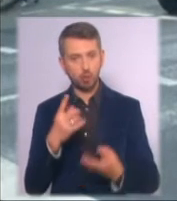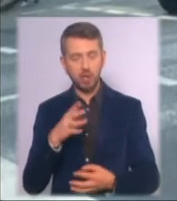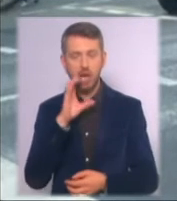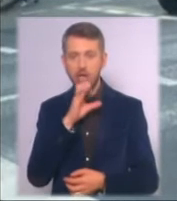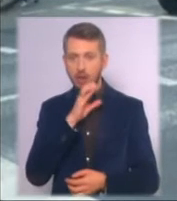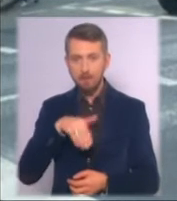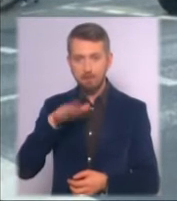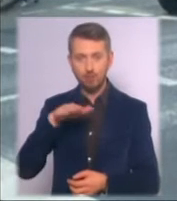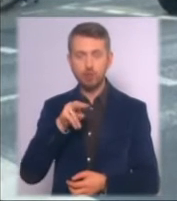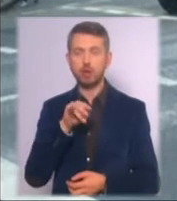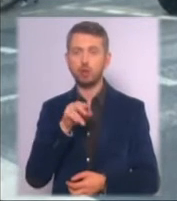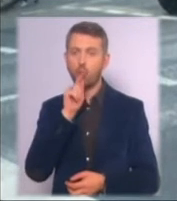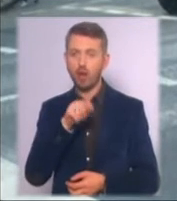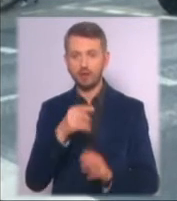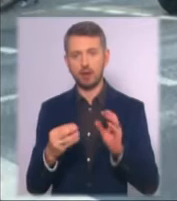Луганська – 10 БТРів.